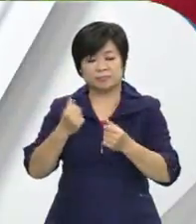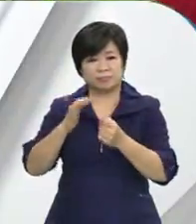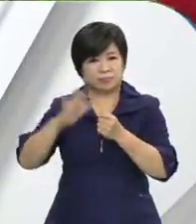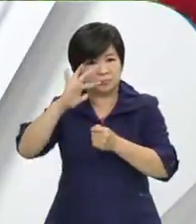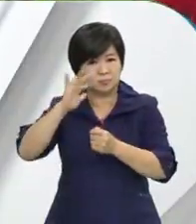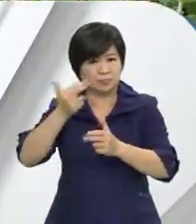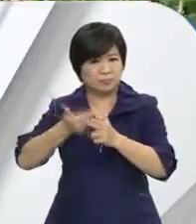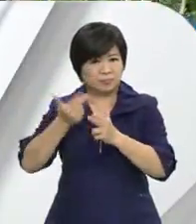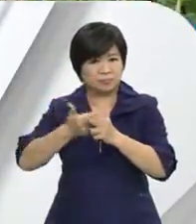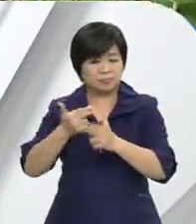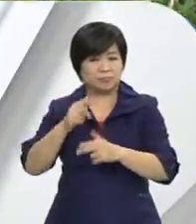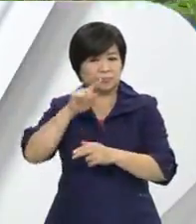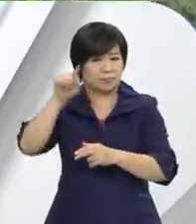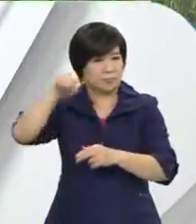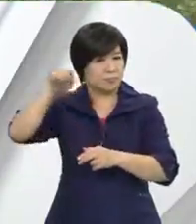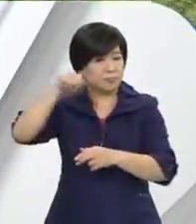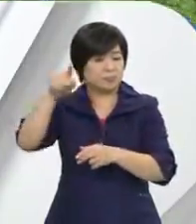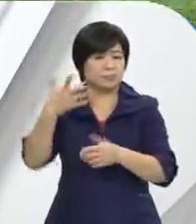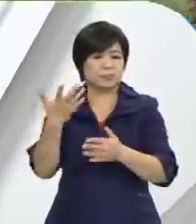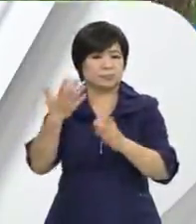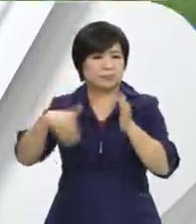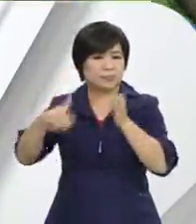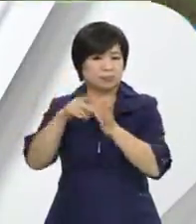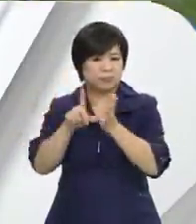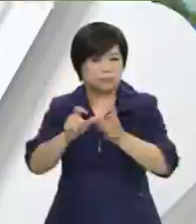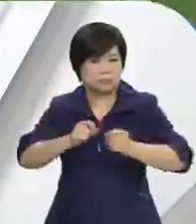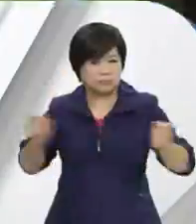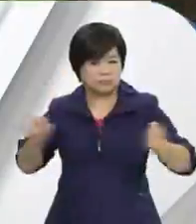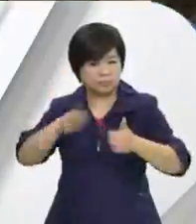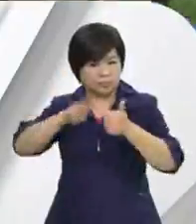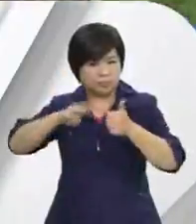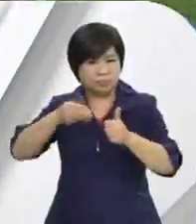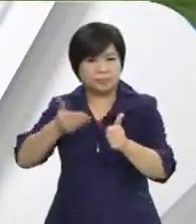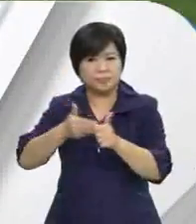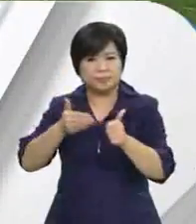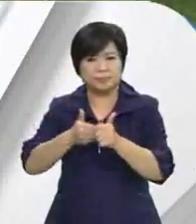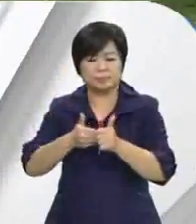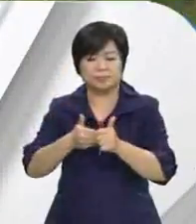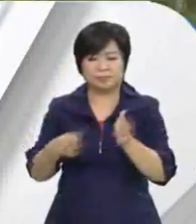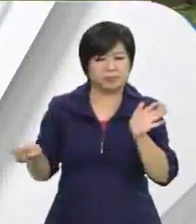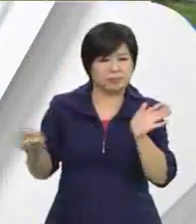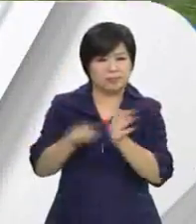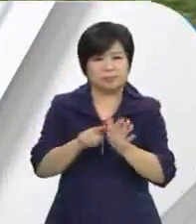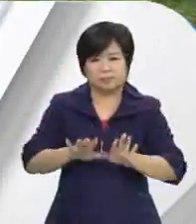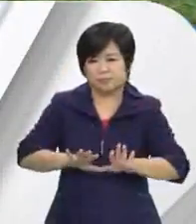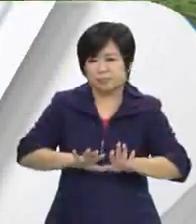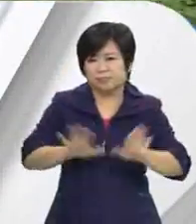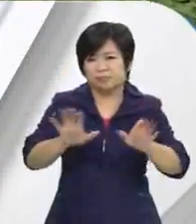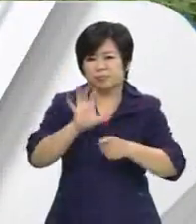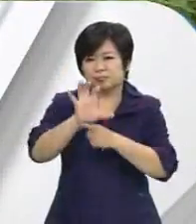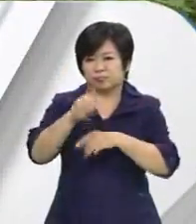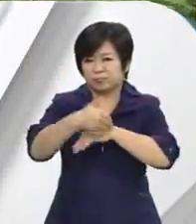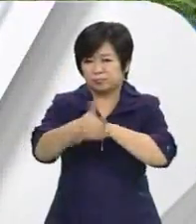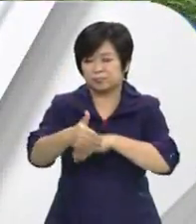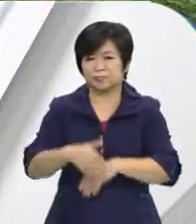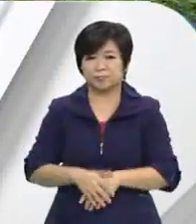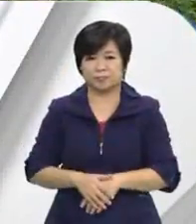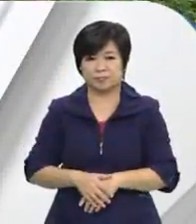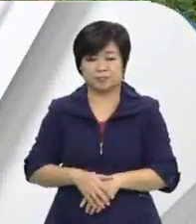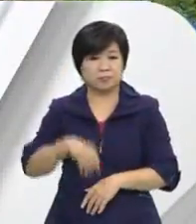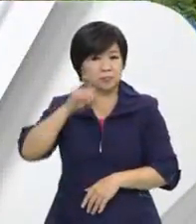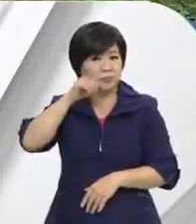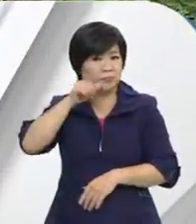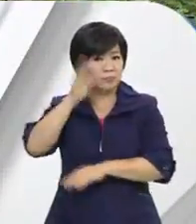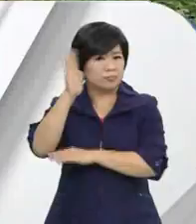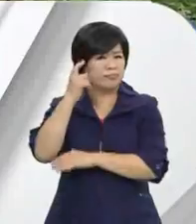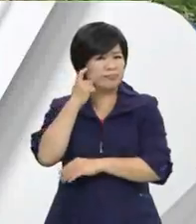是记者研究，大部分长期的训练同皮用来做永久发展农村的技术能力。香港苗栗县政